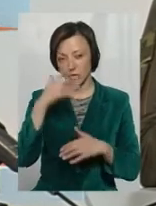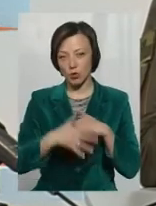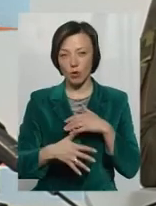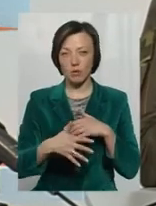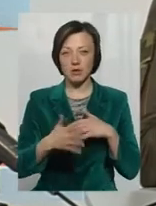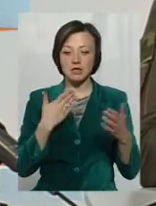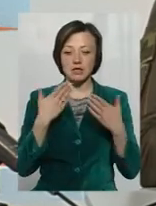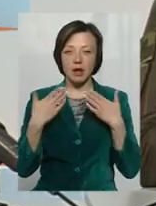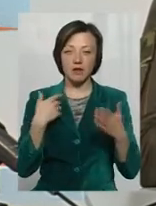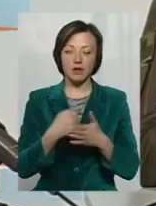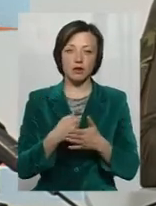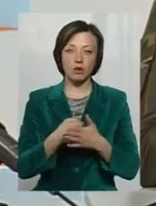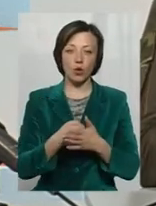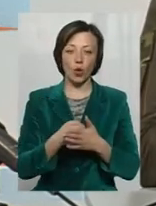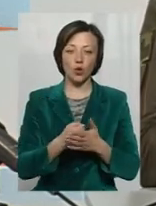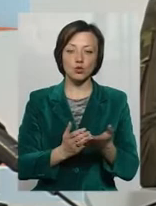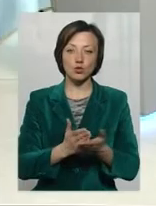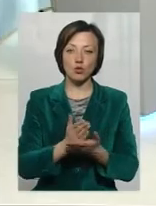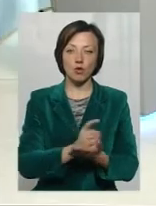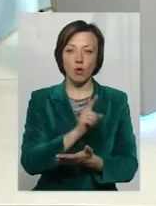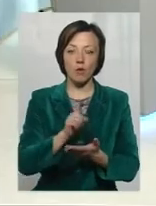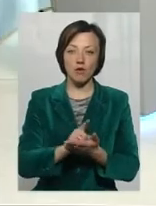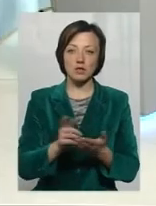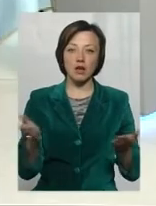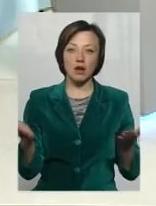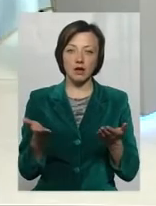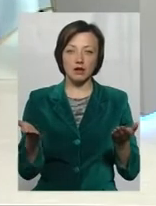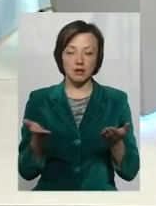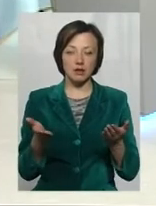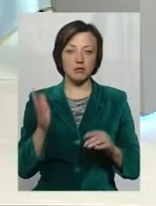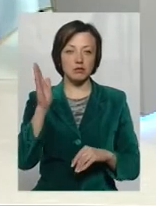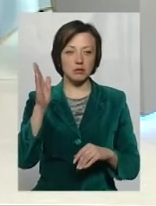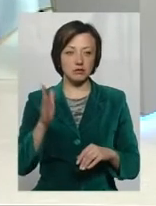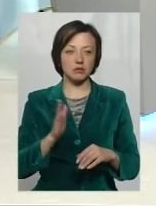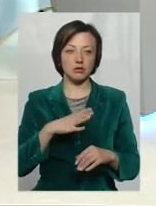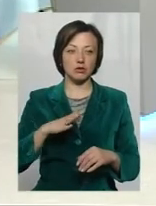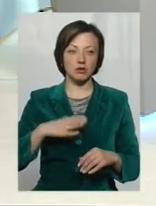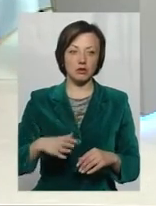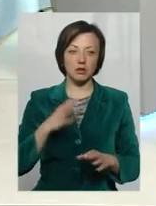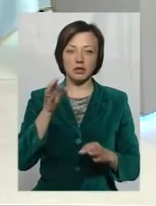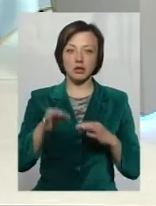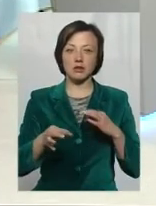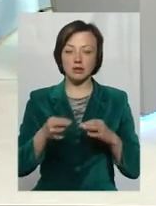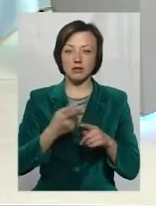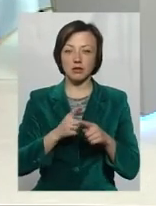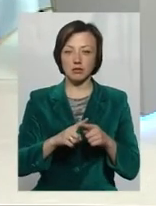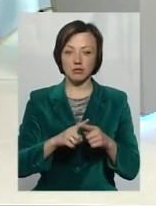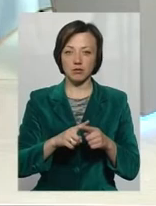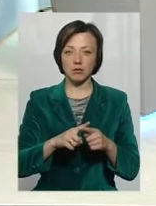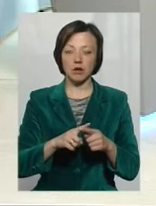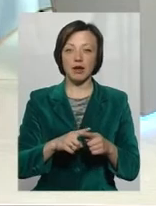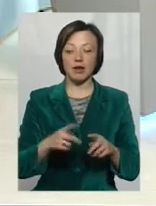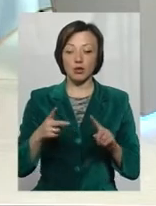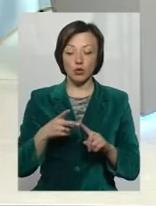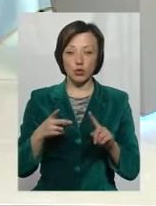свідоме ставлення до тих службових обов'язків, які впереді будуть її чекати цю людину. Далі у нас етап йде,